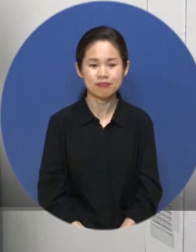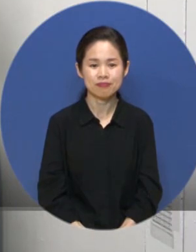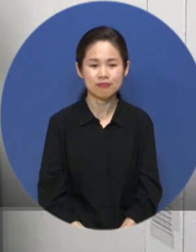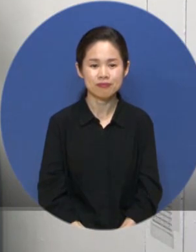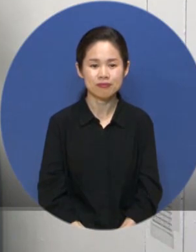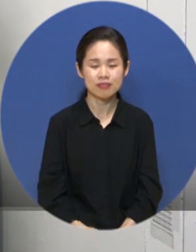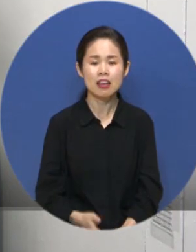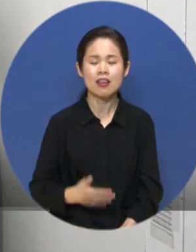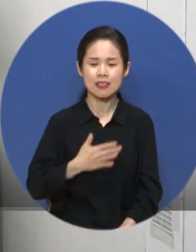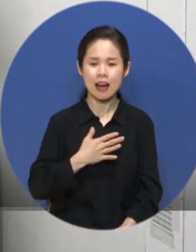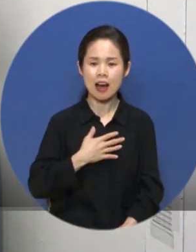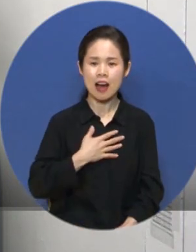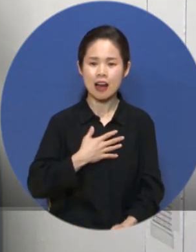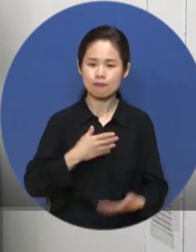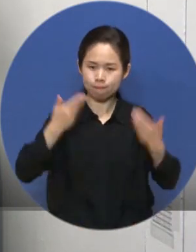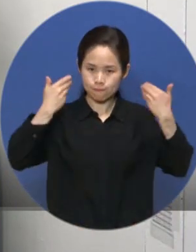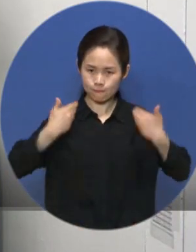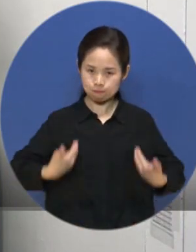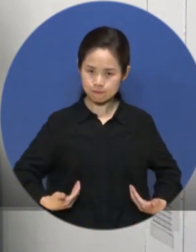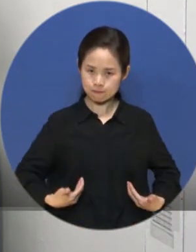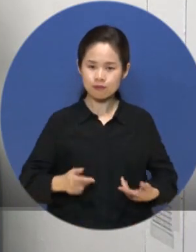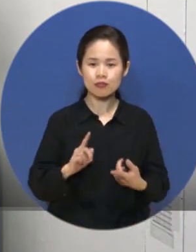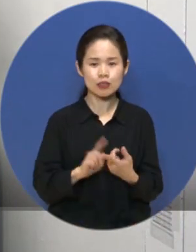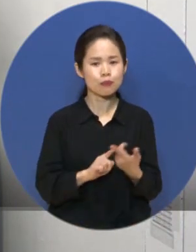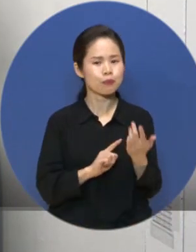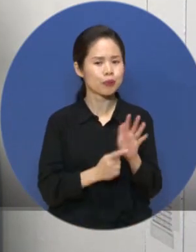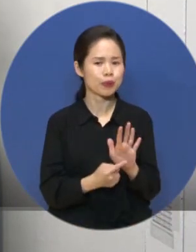절 나타내고 싶었어요.